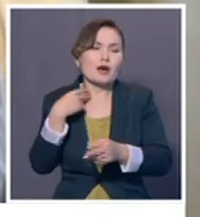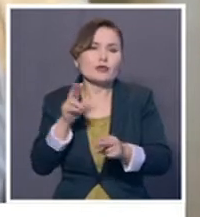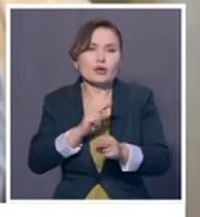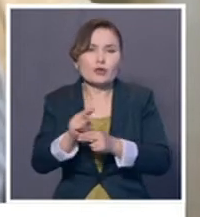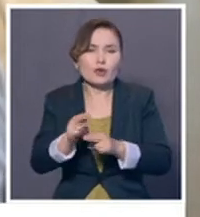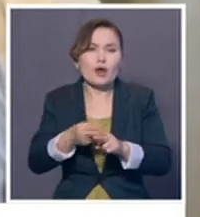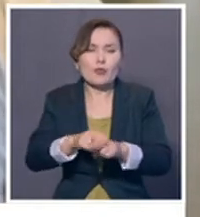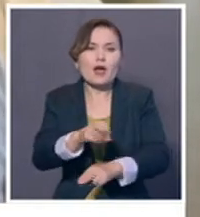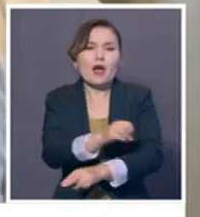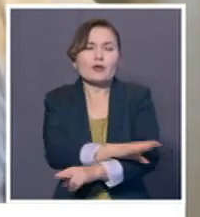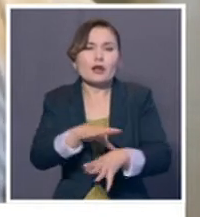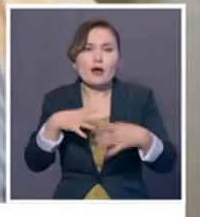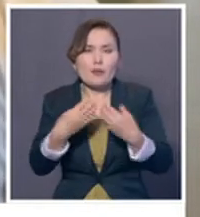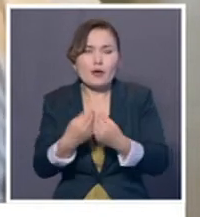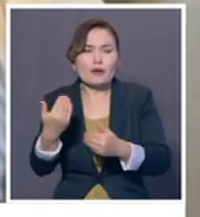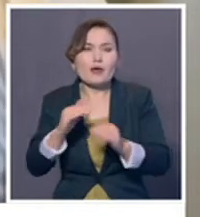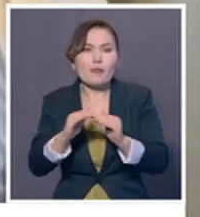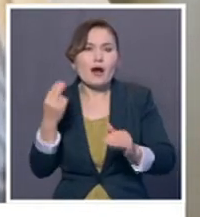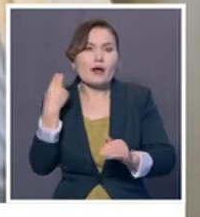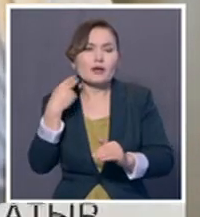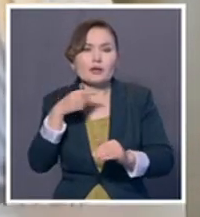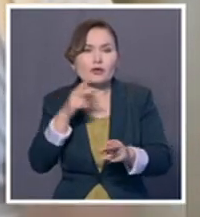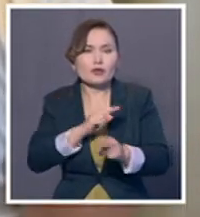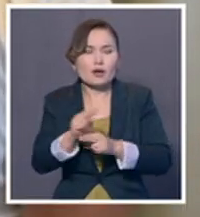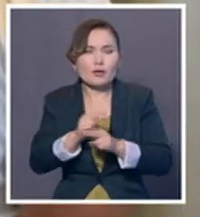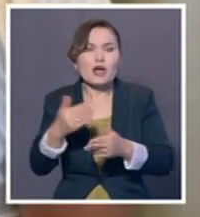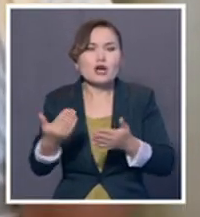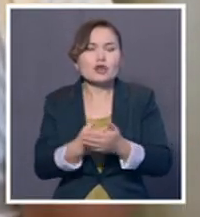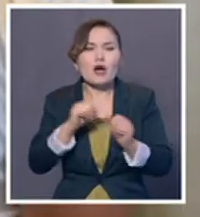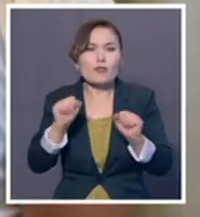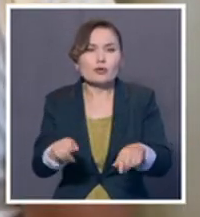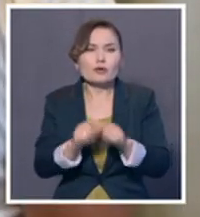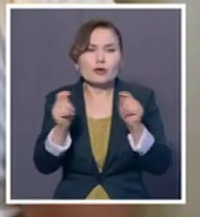отбасылардың балаларына ағылшын тілін үйрету арқылы оларға жаңа мүмкіндіктер сыйлағым келеді.